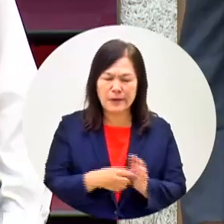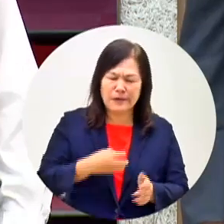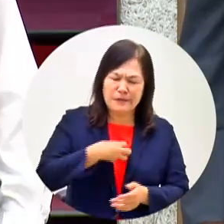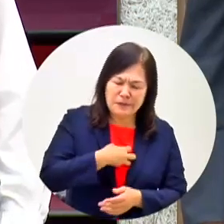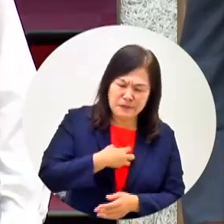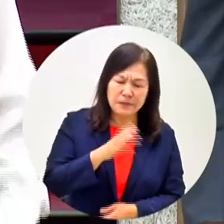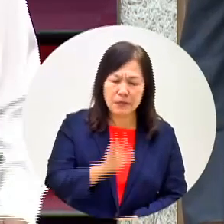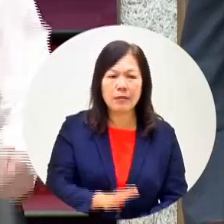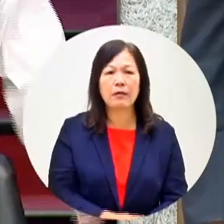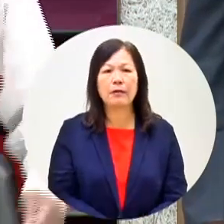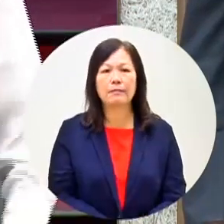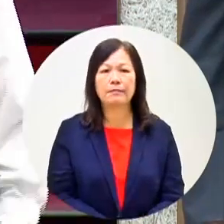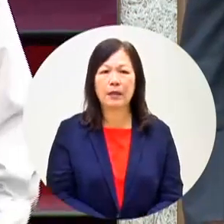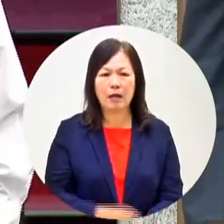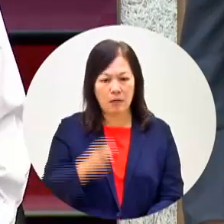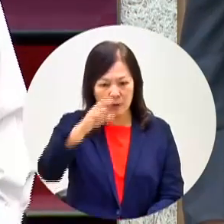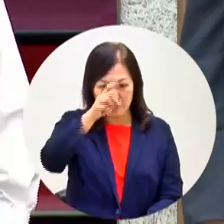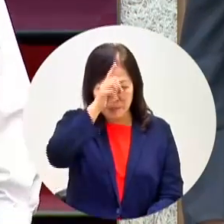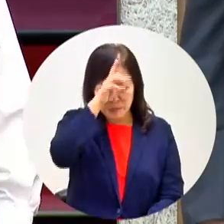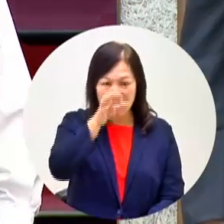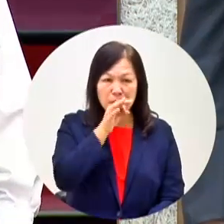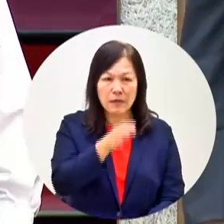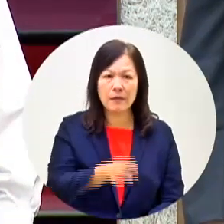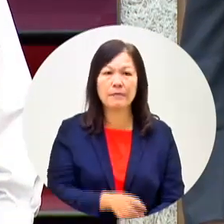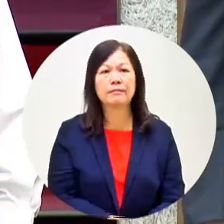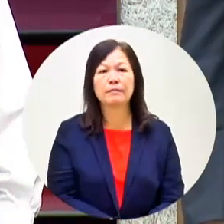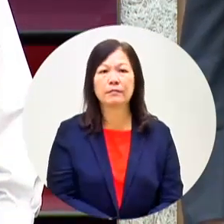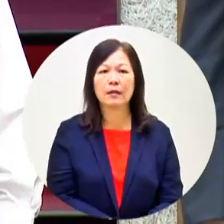妙，叫我来执行这个工课，